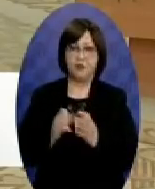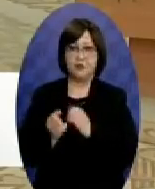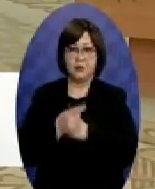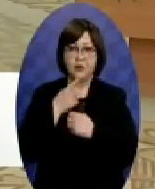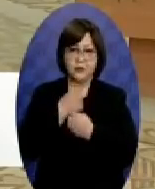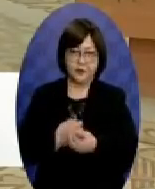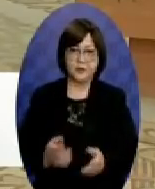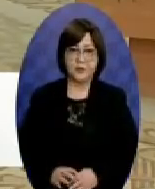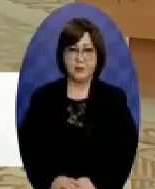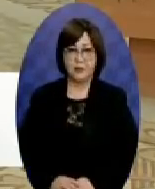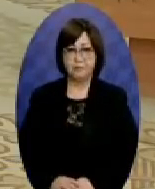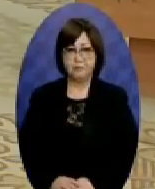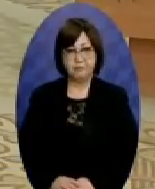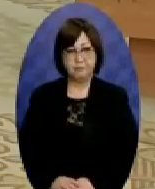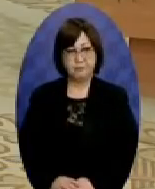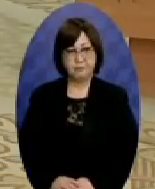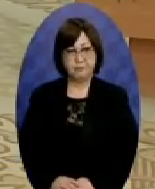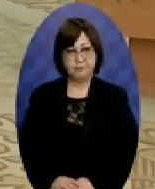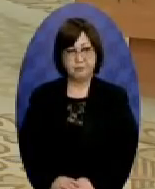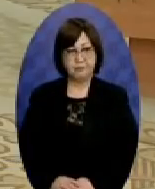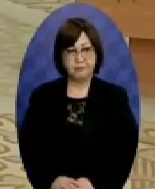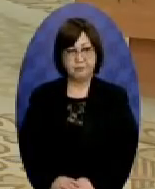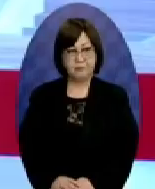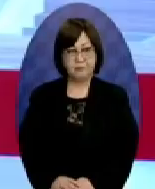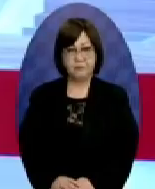онцгойлон сануулж байлаа. Гэдэг шаардлагыг тавьсан.